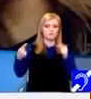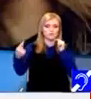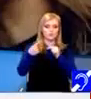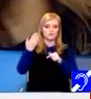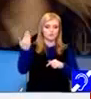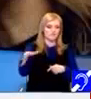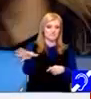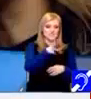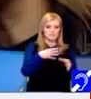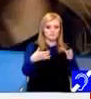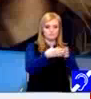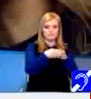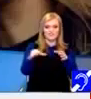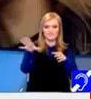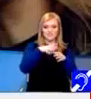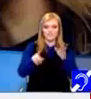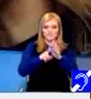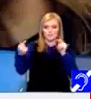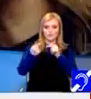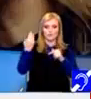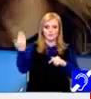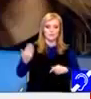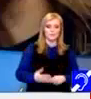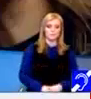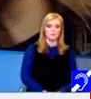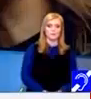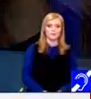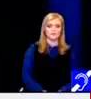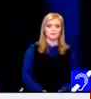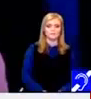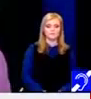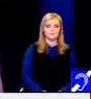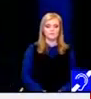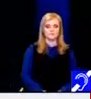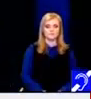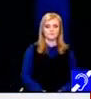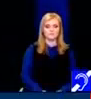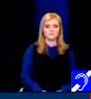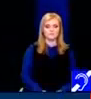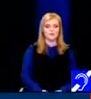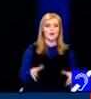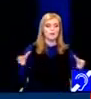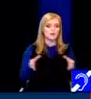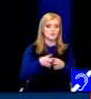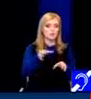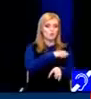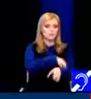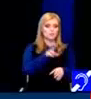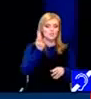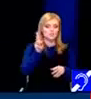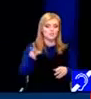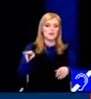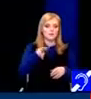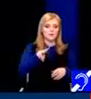împotriva ei, avantajându-l în acest fel pe actualul lider de la Kremlin. КПРФ, ЛДПР просто отвлекают ваше внимание